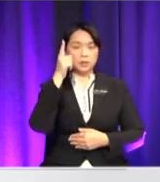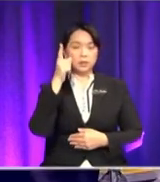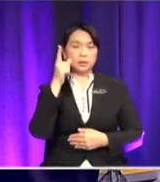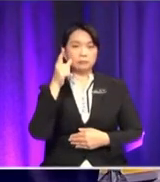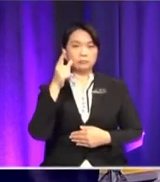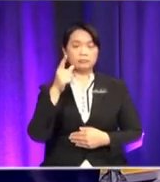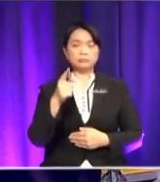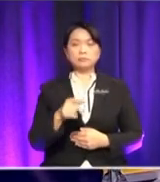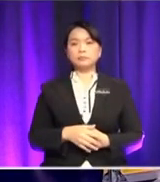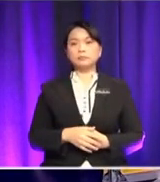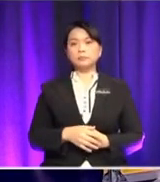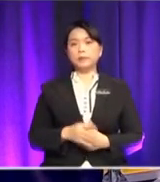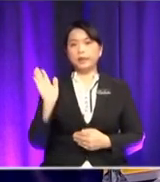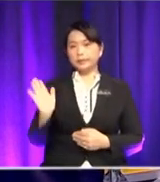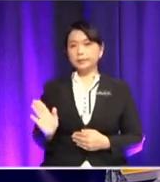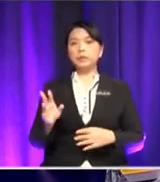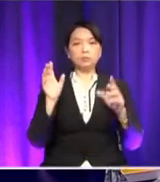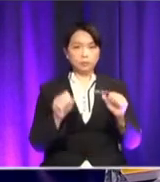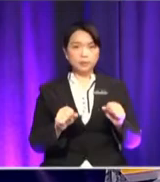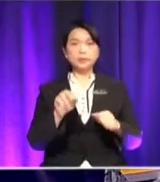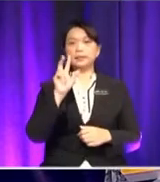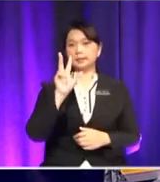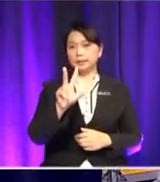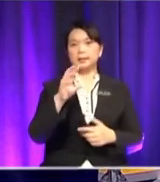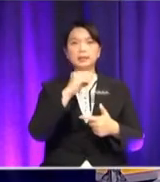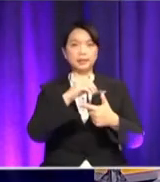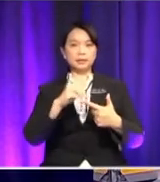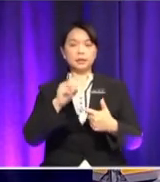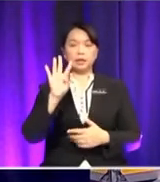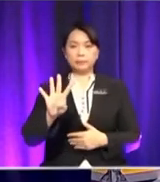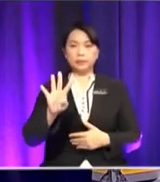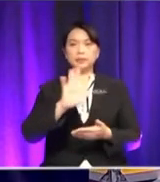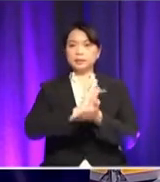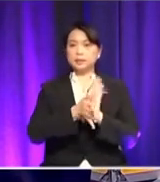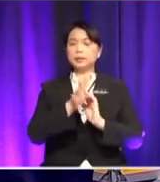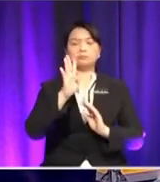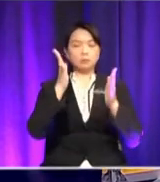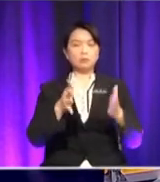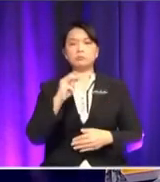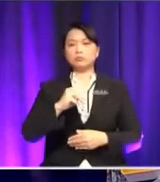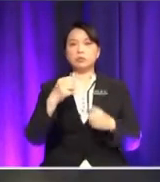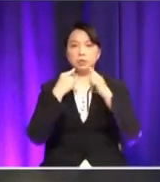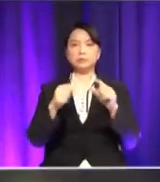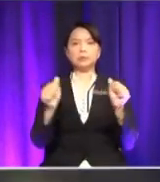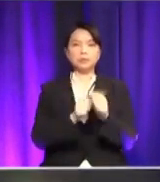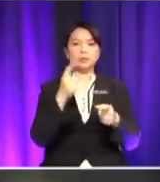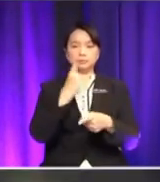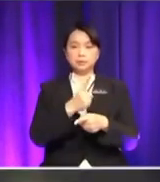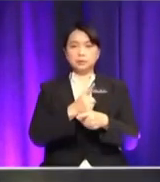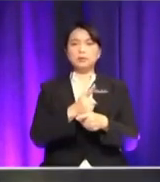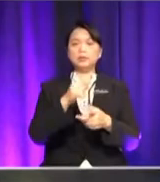sama adek tiga ataupun empat jadi jawaban keempat ini betul tuh biasanya itulah